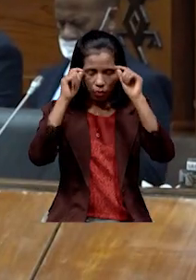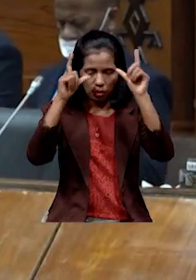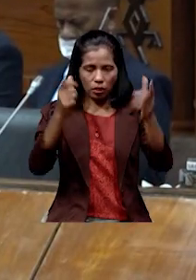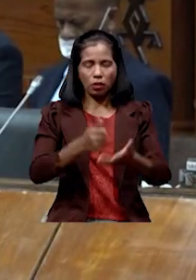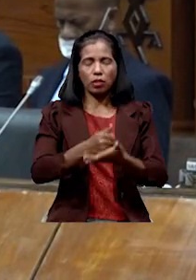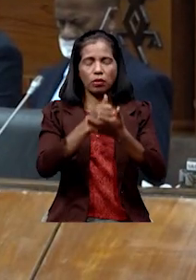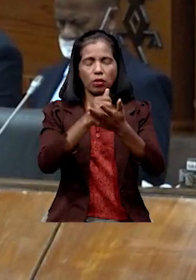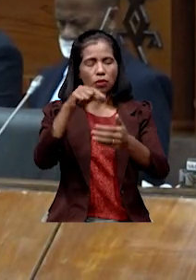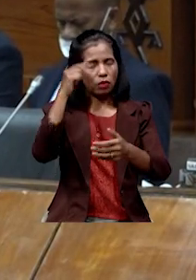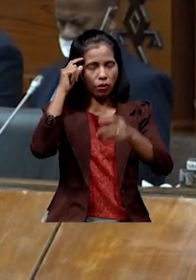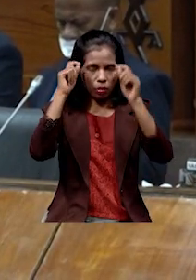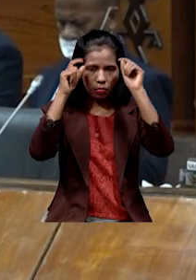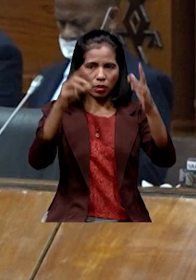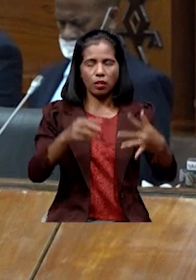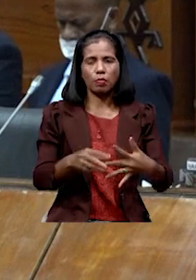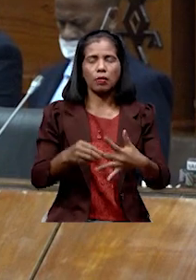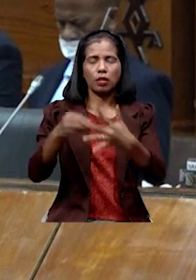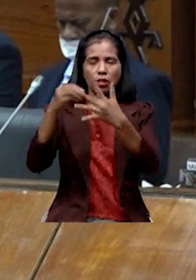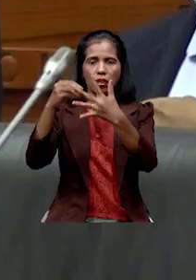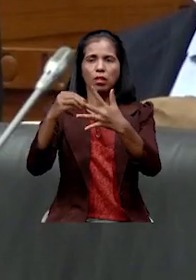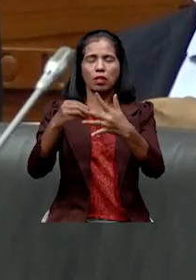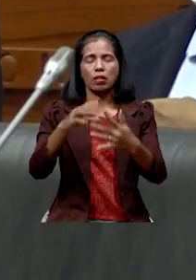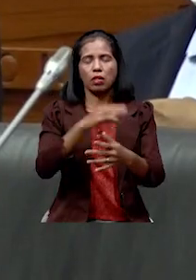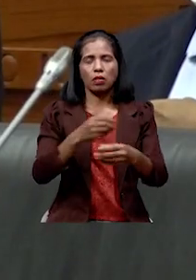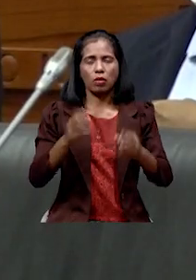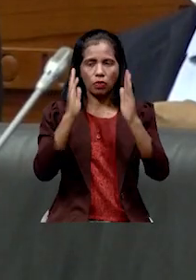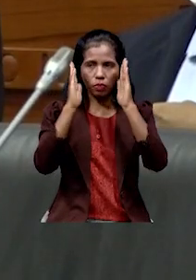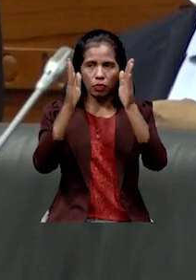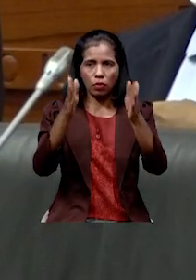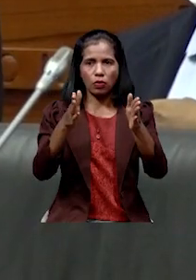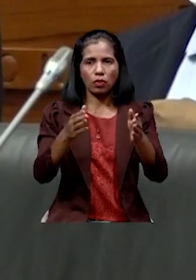Timor Leste espesifiku ba alimentasaun no foka liu atu